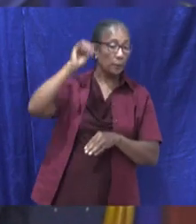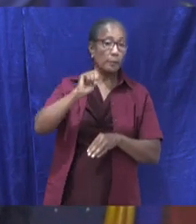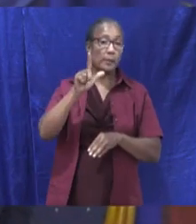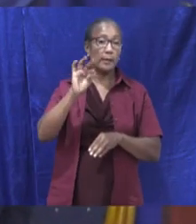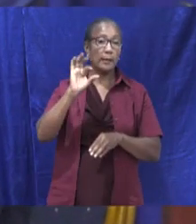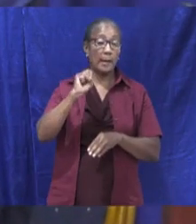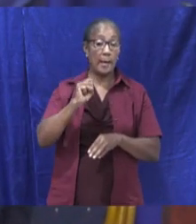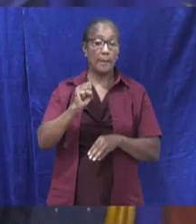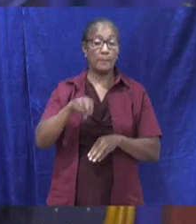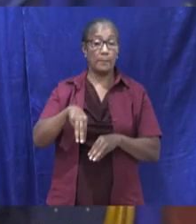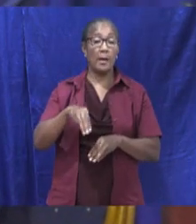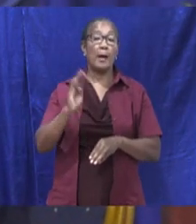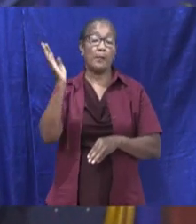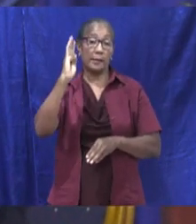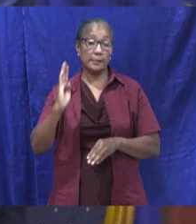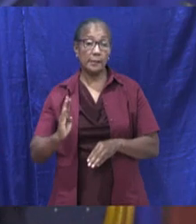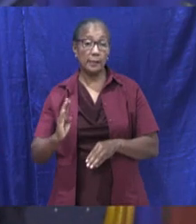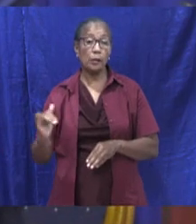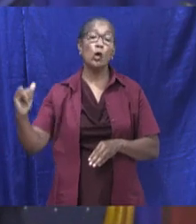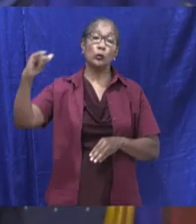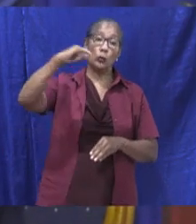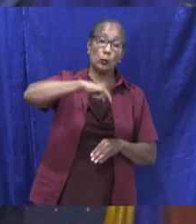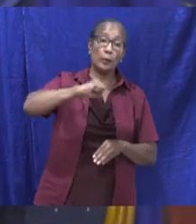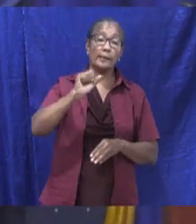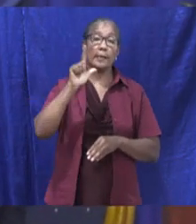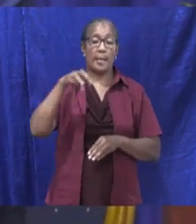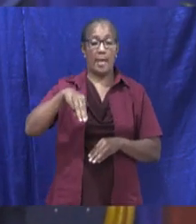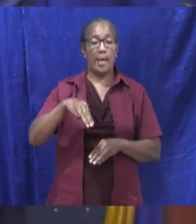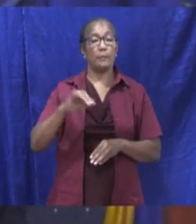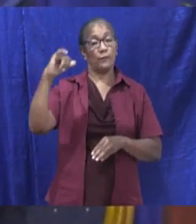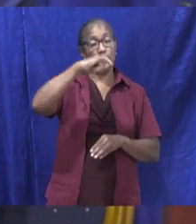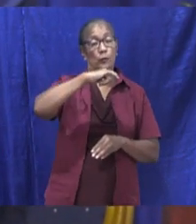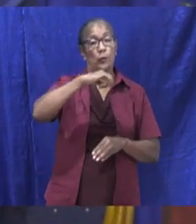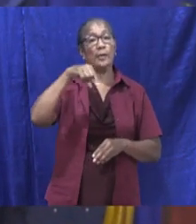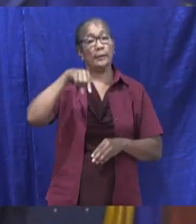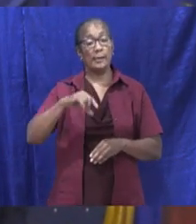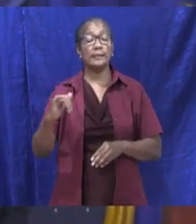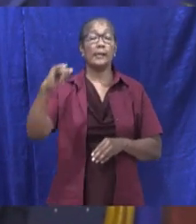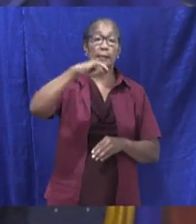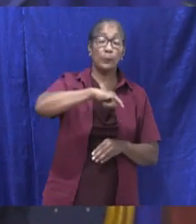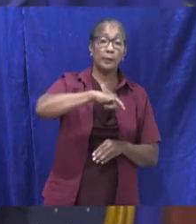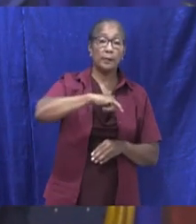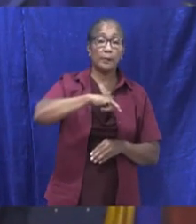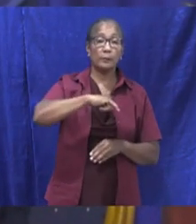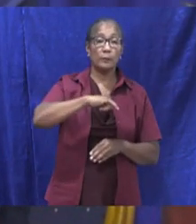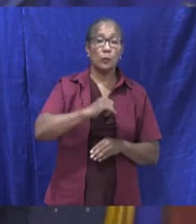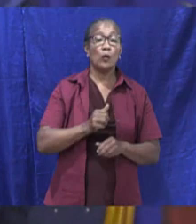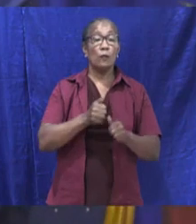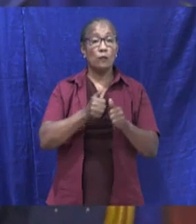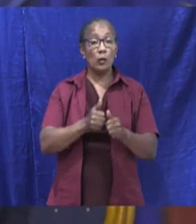Brazilië, worden teruggehaald met een SLM-vlucht. Deze repatriatievlucht zal volgens